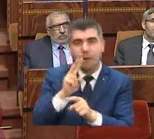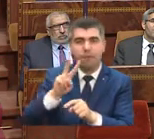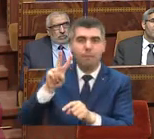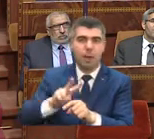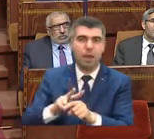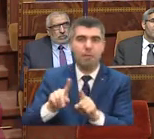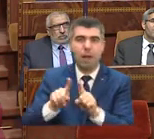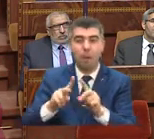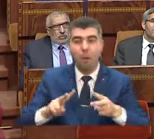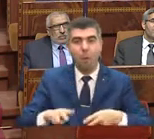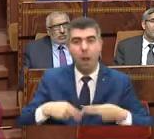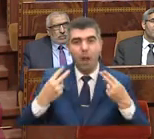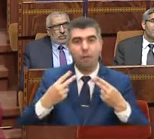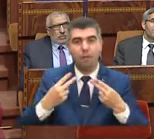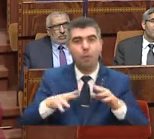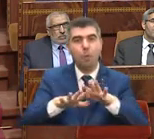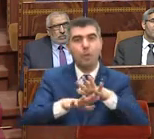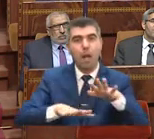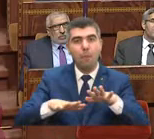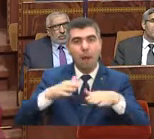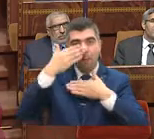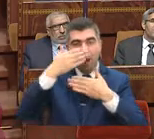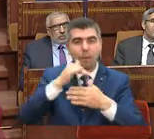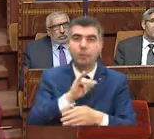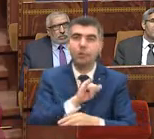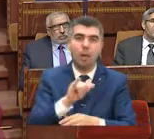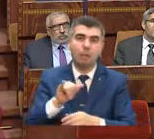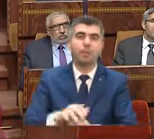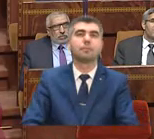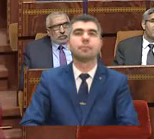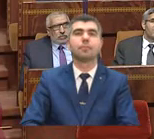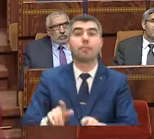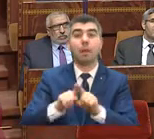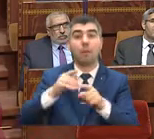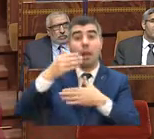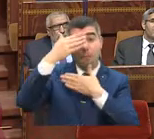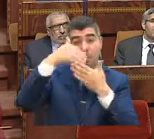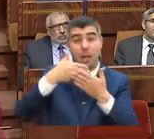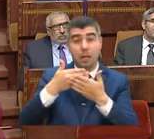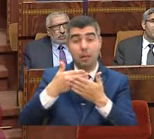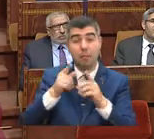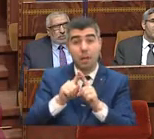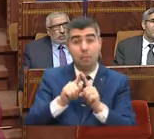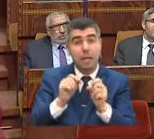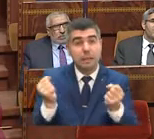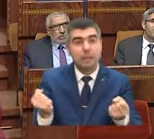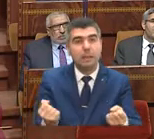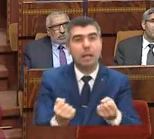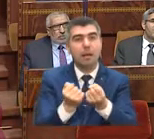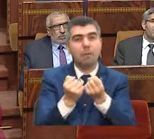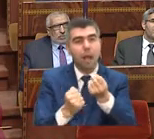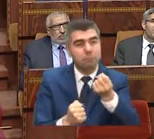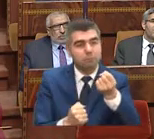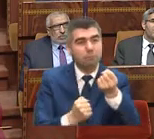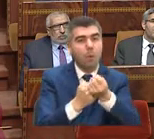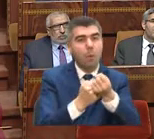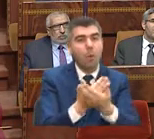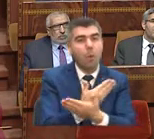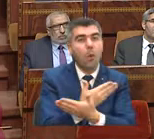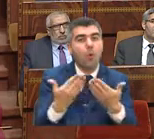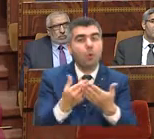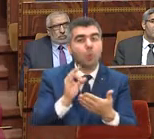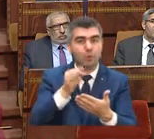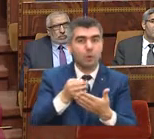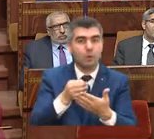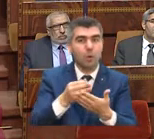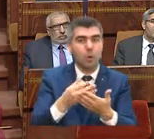طبيعة المجتمع المغربي. وإن المغرب ماض في طريقه إلى التنمية والديمقراطية والبناء، وندعو في الأخير